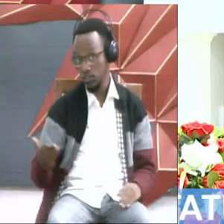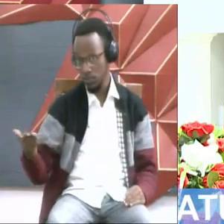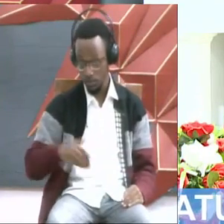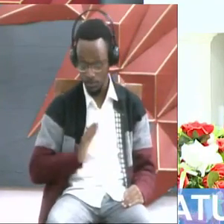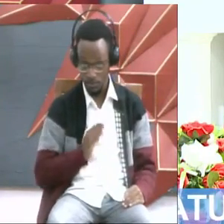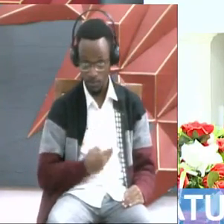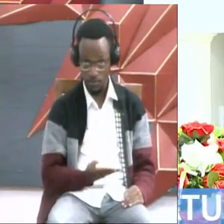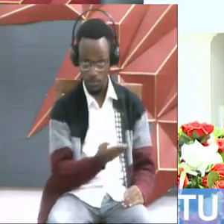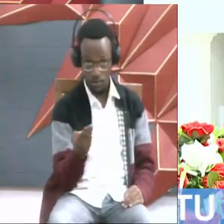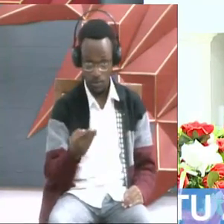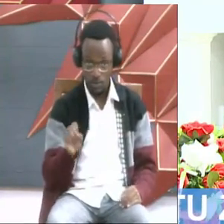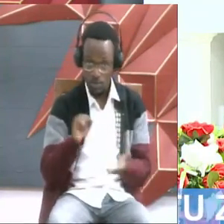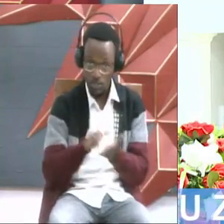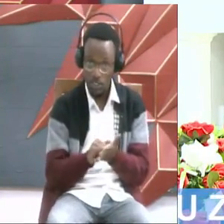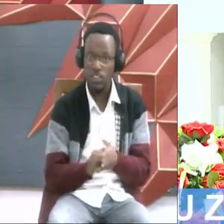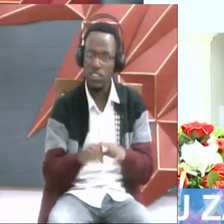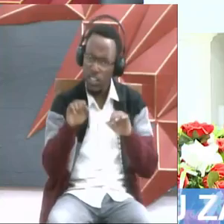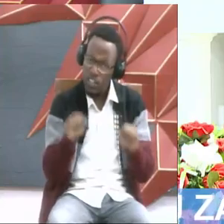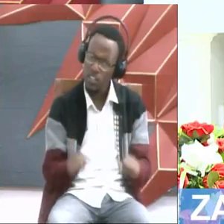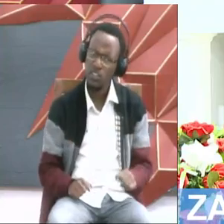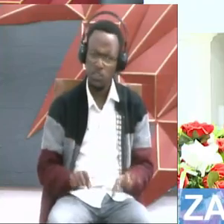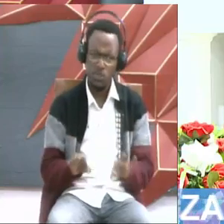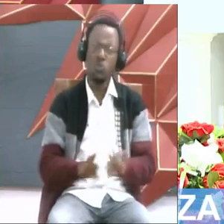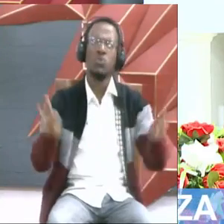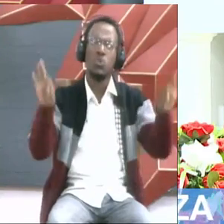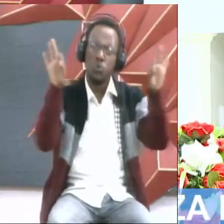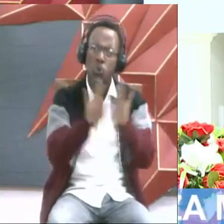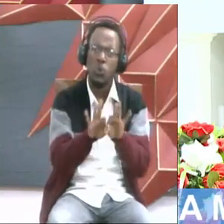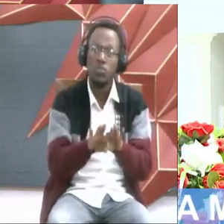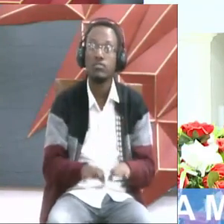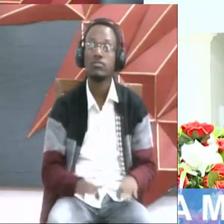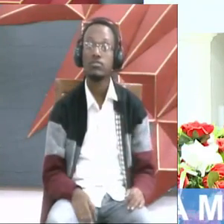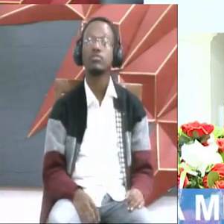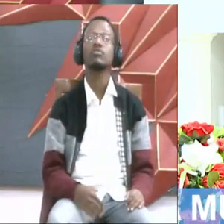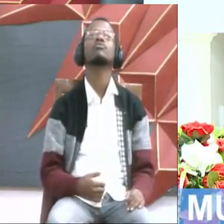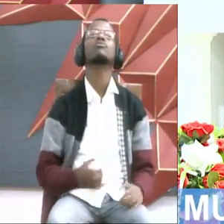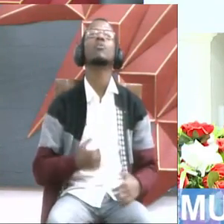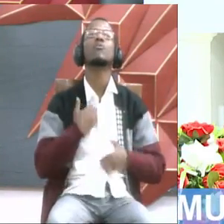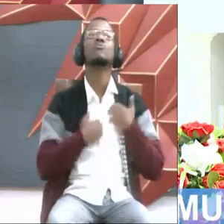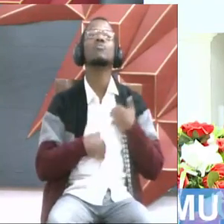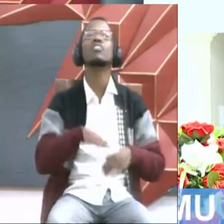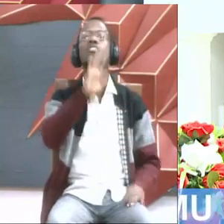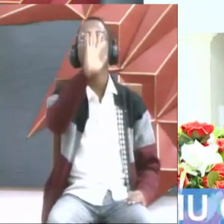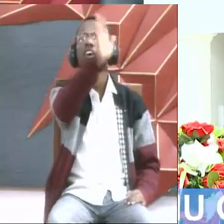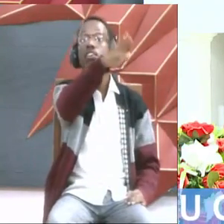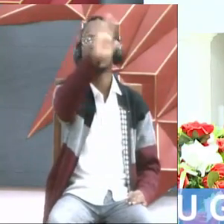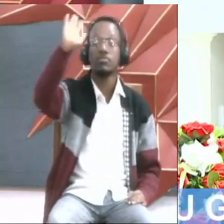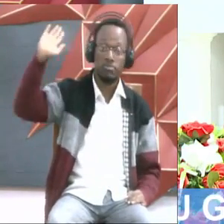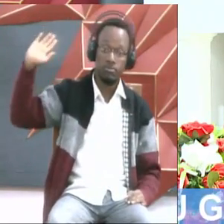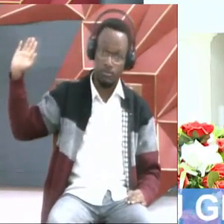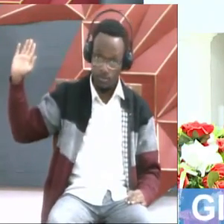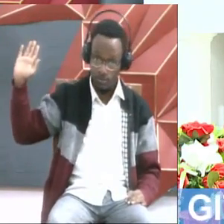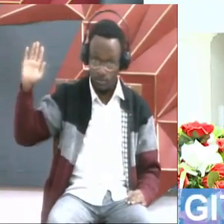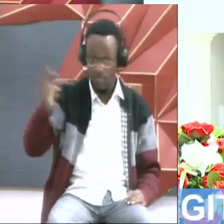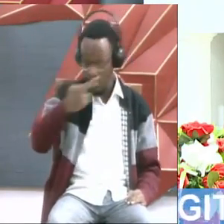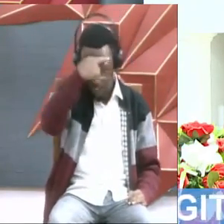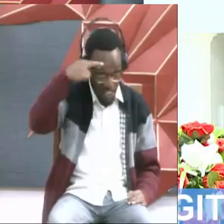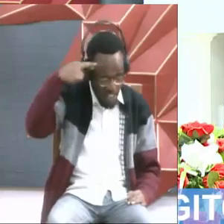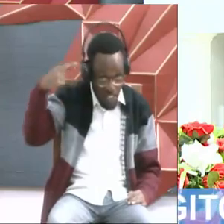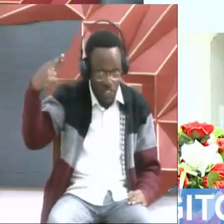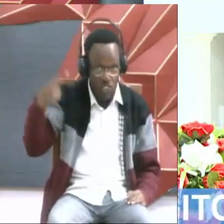ngo idukoreshe ibyigomba les choses qu'il faut kandi ibyo nibyo byatumye